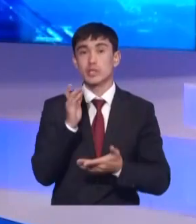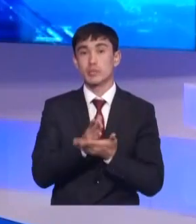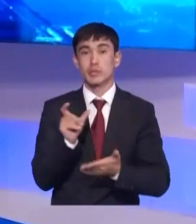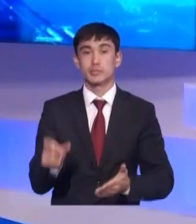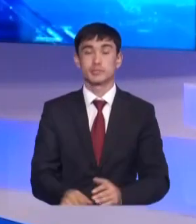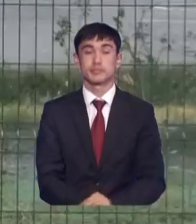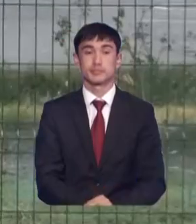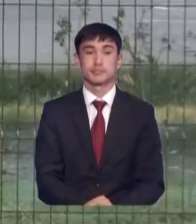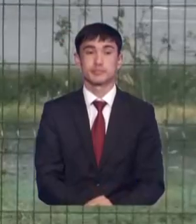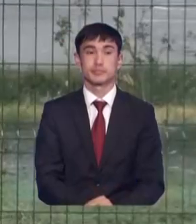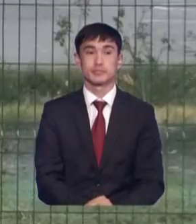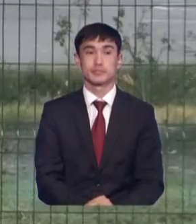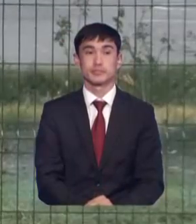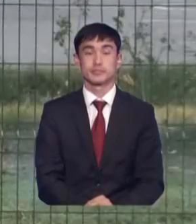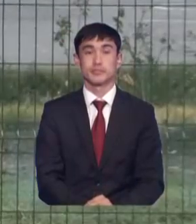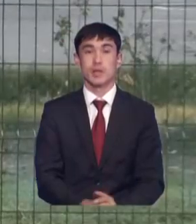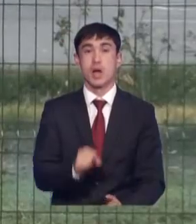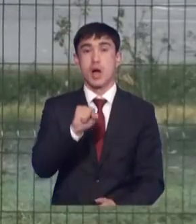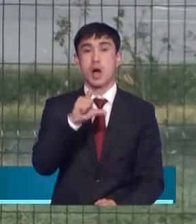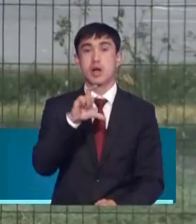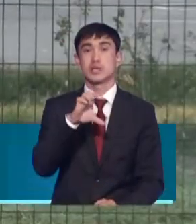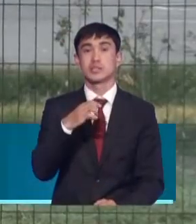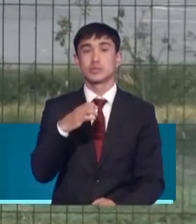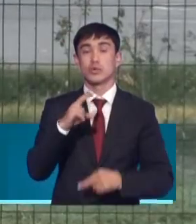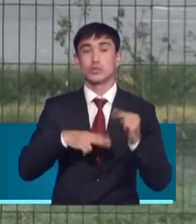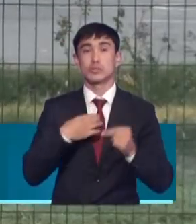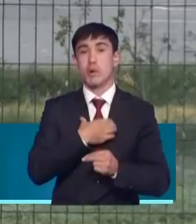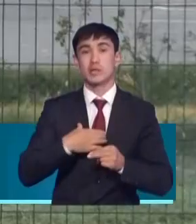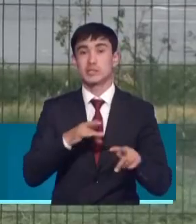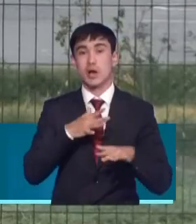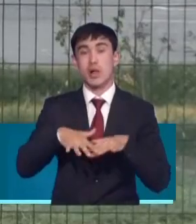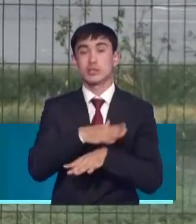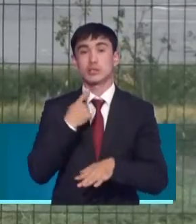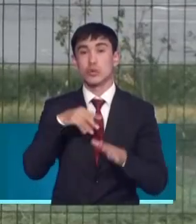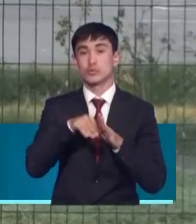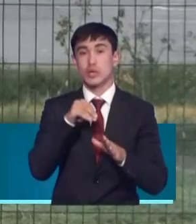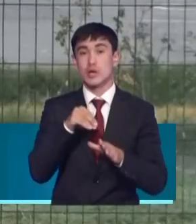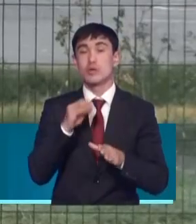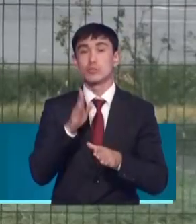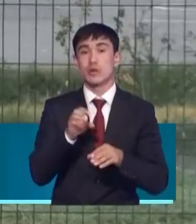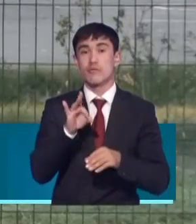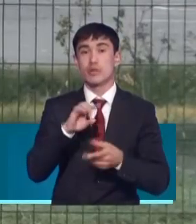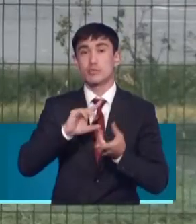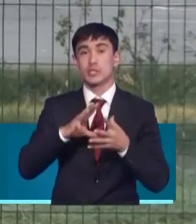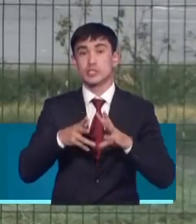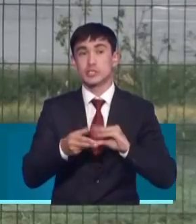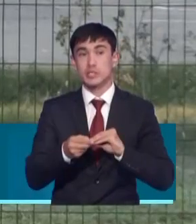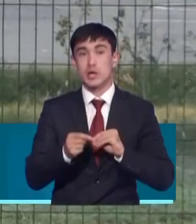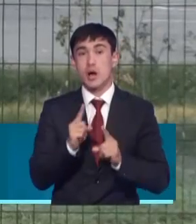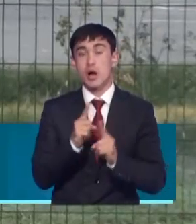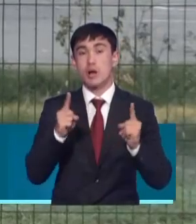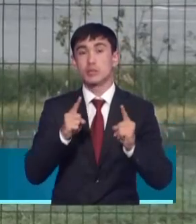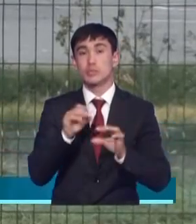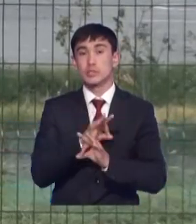бар. АЕС құрылысы маңызды, сондықтан халықтық дауысқа салынуда референдум нәтижесі алып станцияның